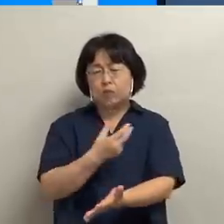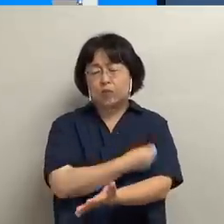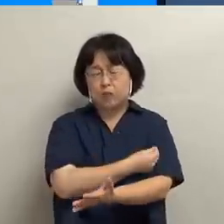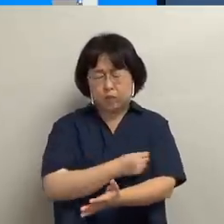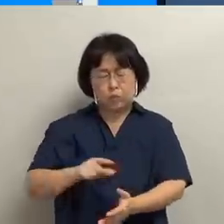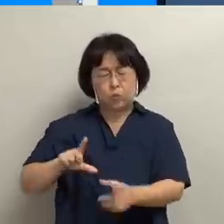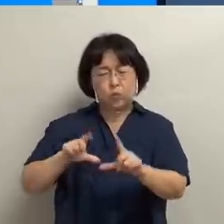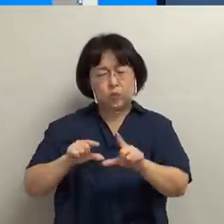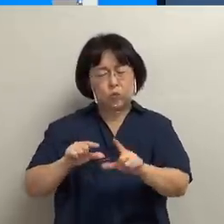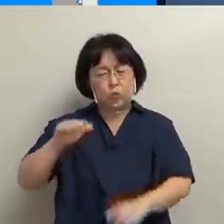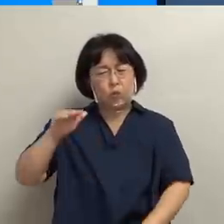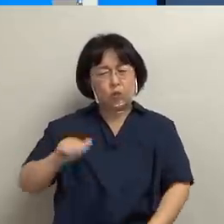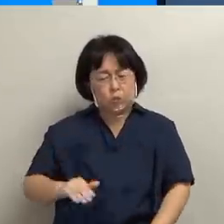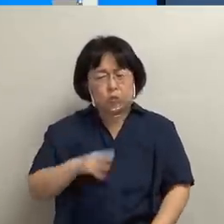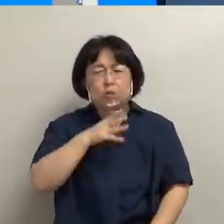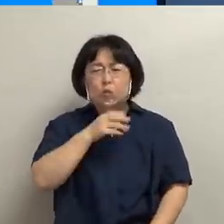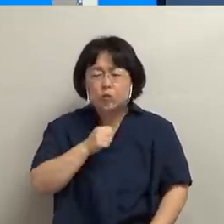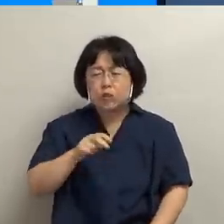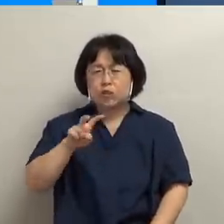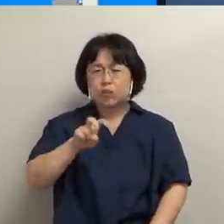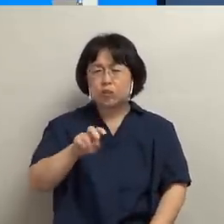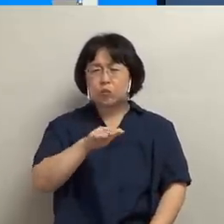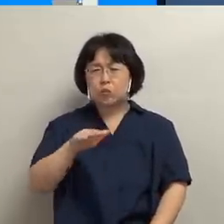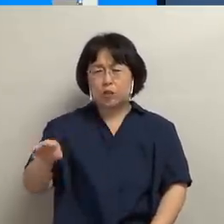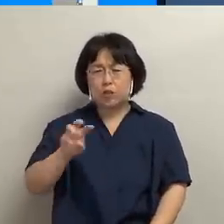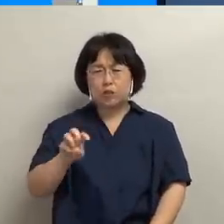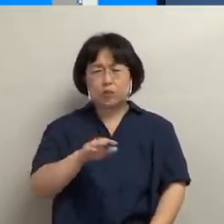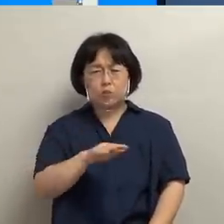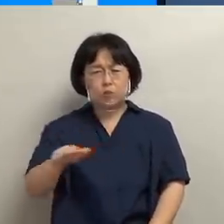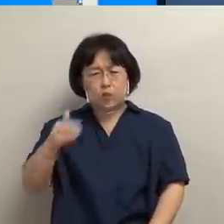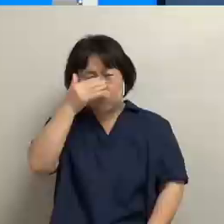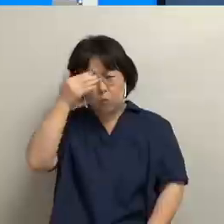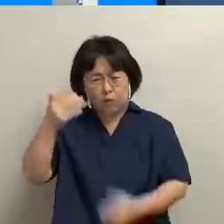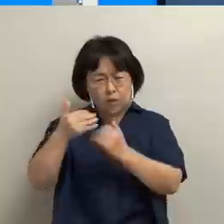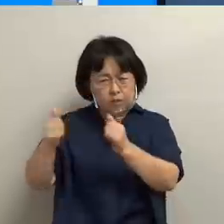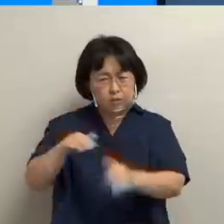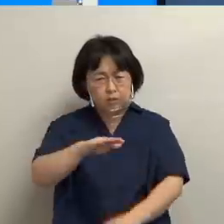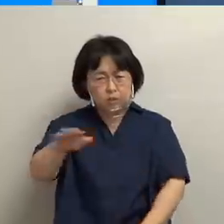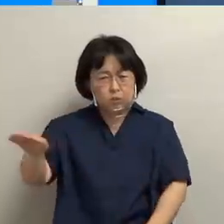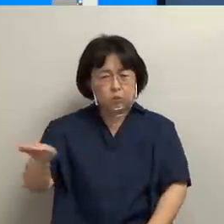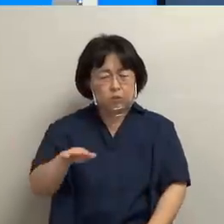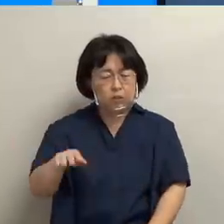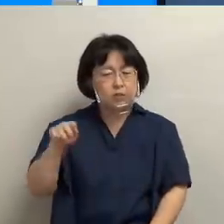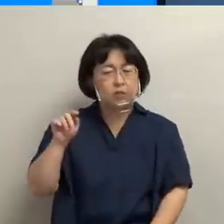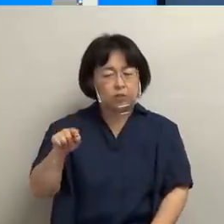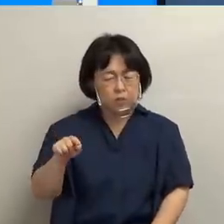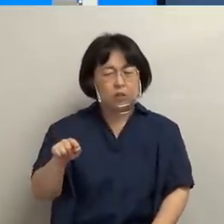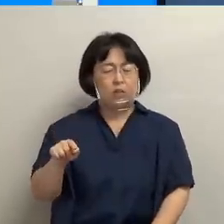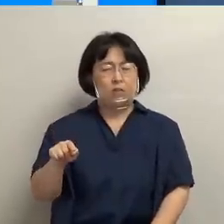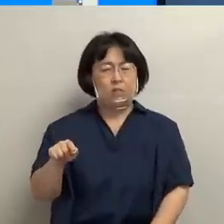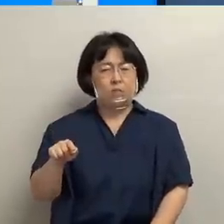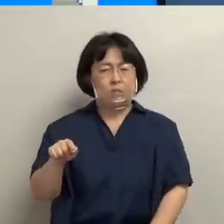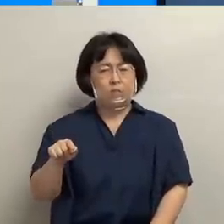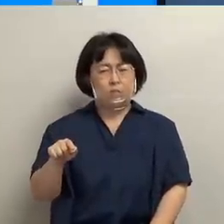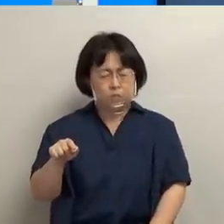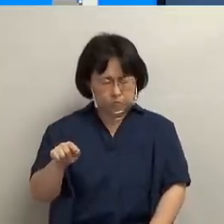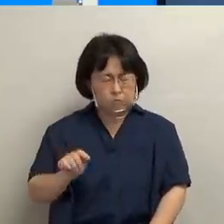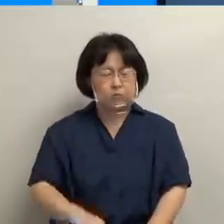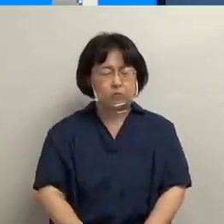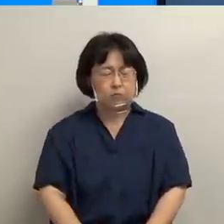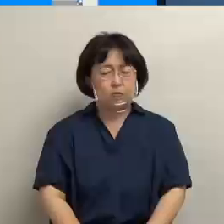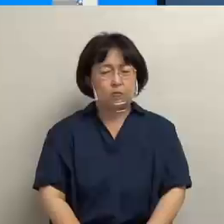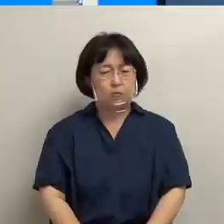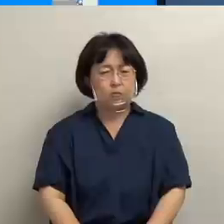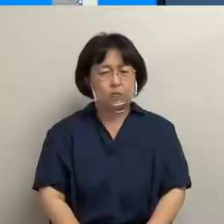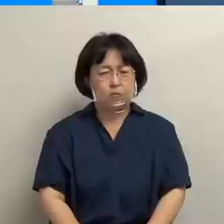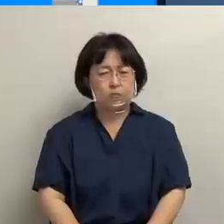低い20代30代の方々こうした方々がこの方々のせいだと伊豆村ないんですけどもまぁデータとしていうと